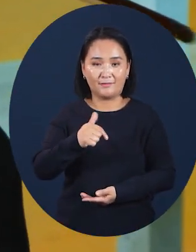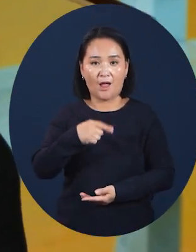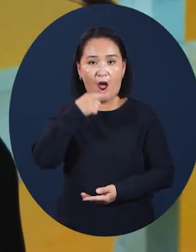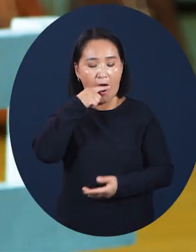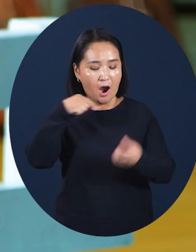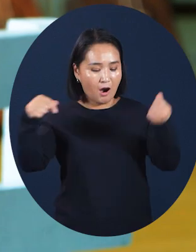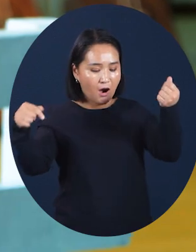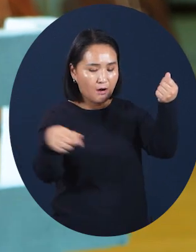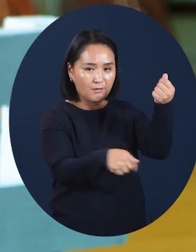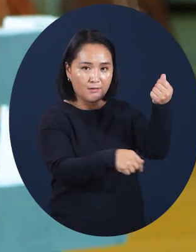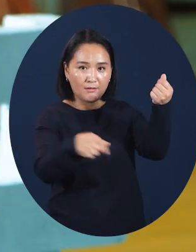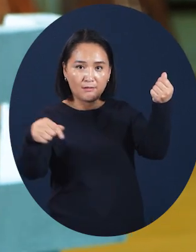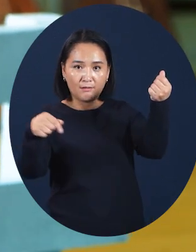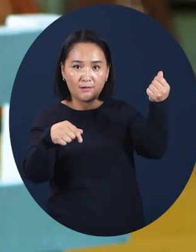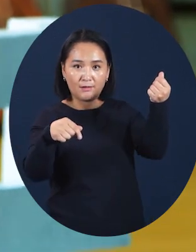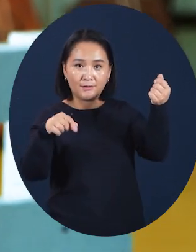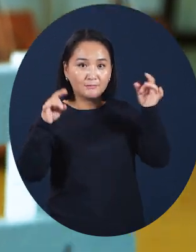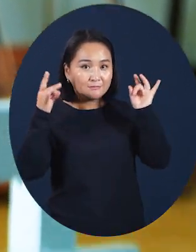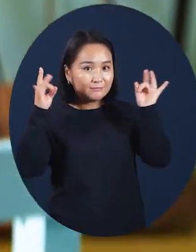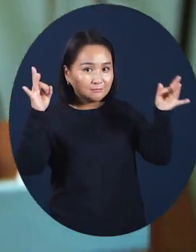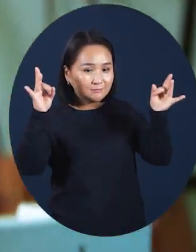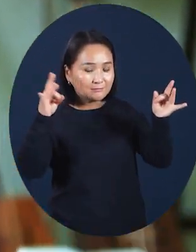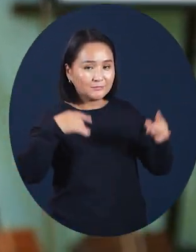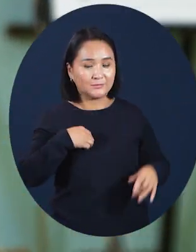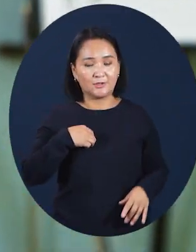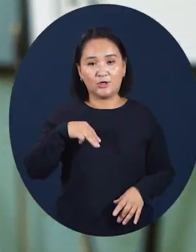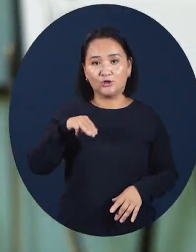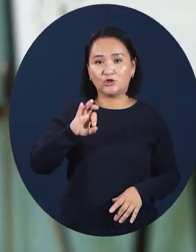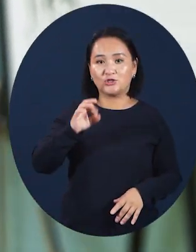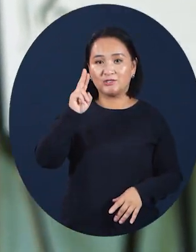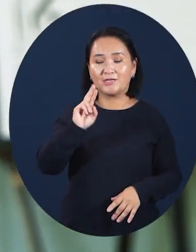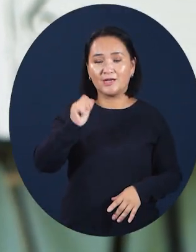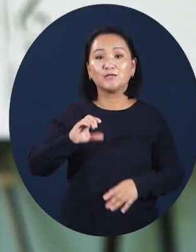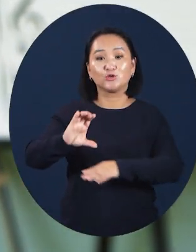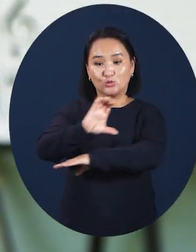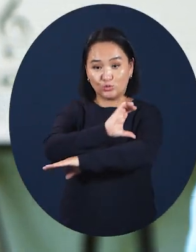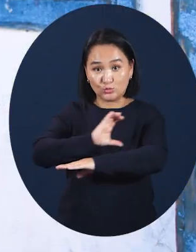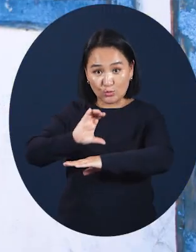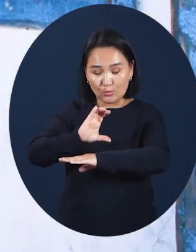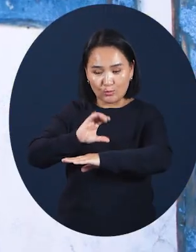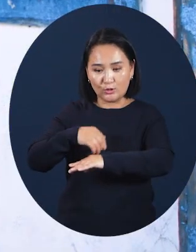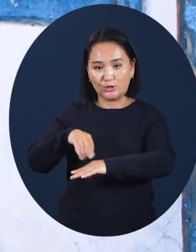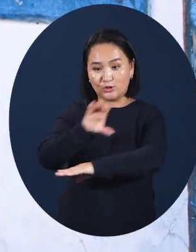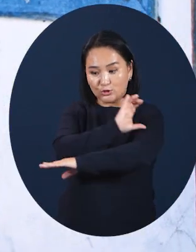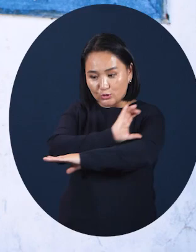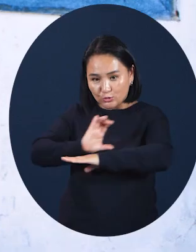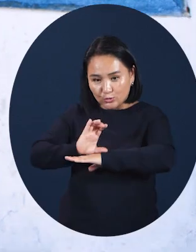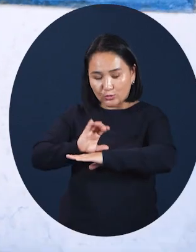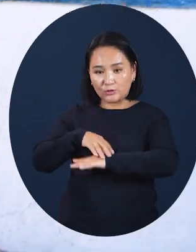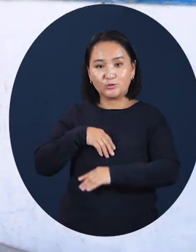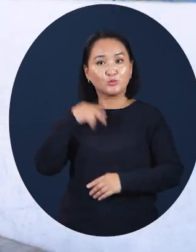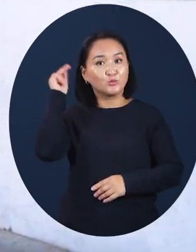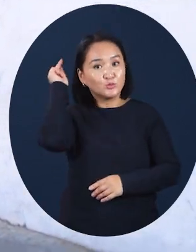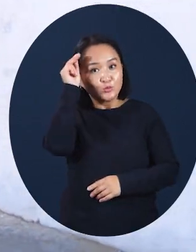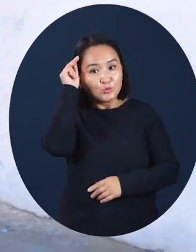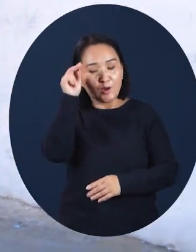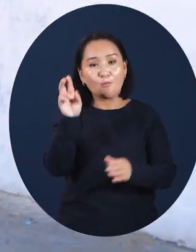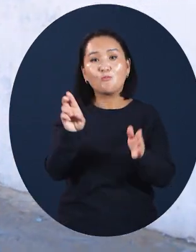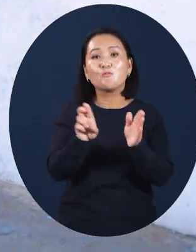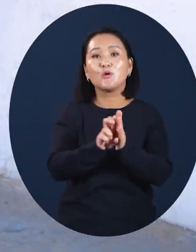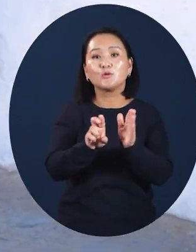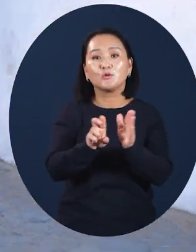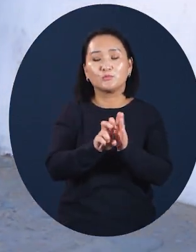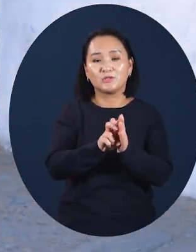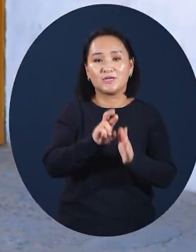хуурын хөг аялалгыг Тасан Цингэл сумын ерөнхий боловсролын сургуулийн сурагчид тоглож, сурах боломж,